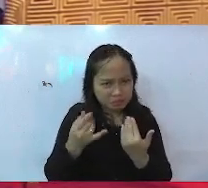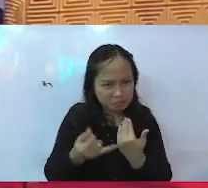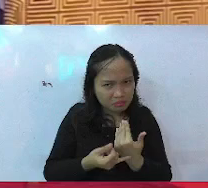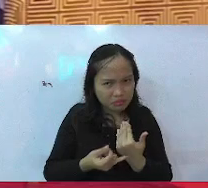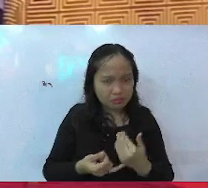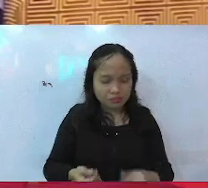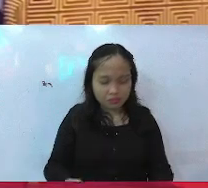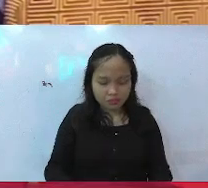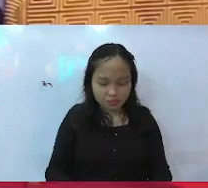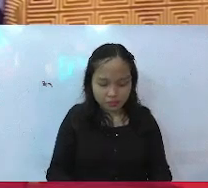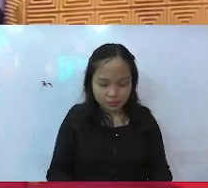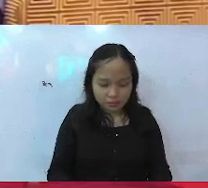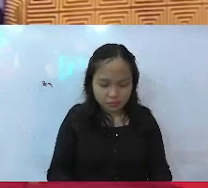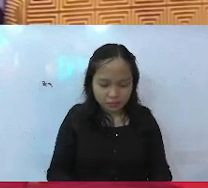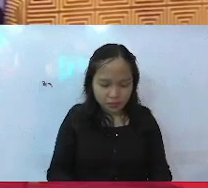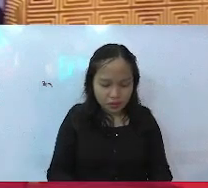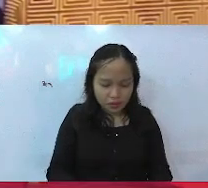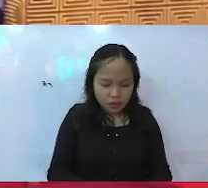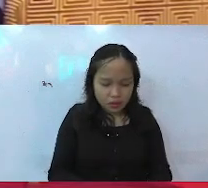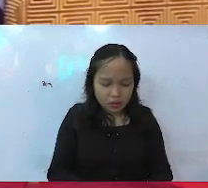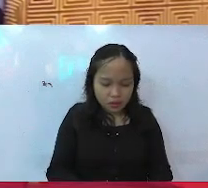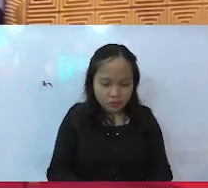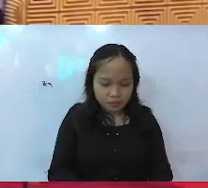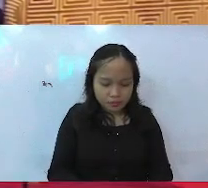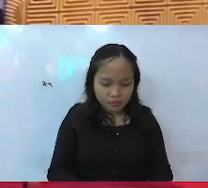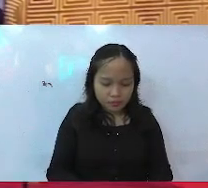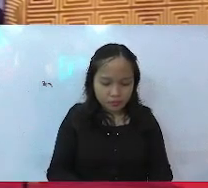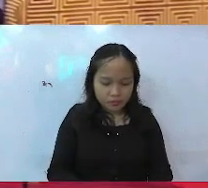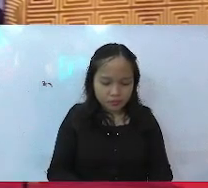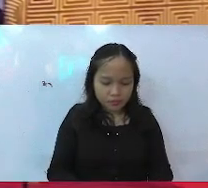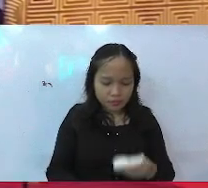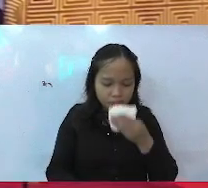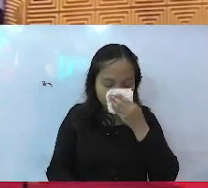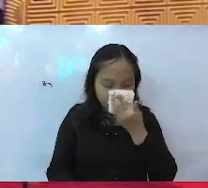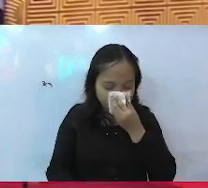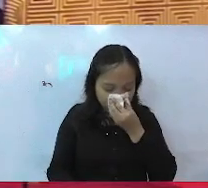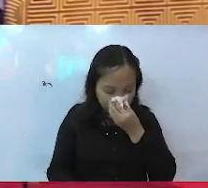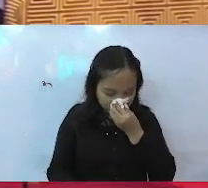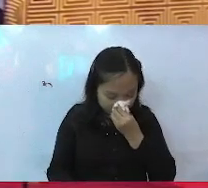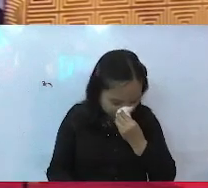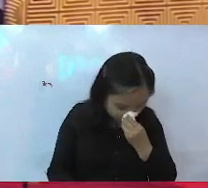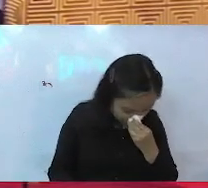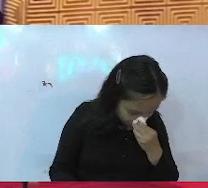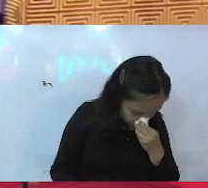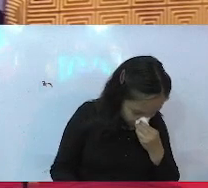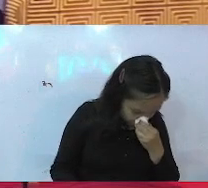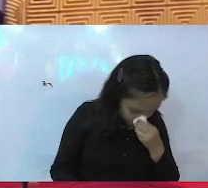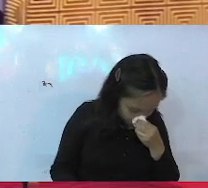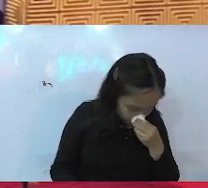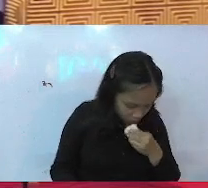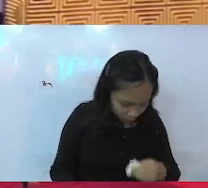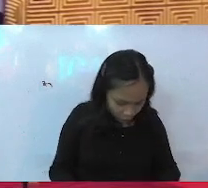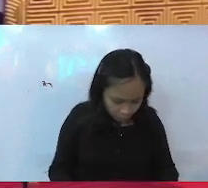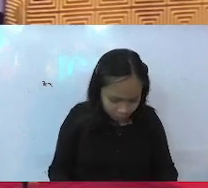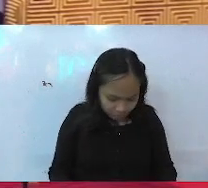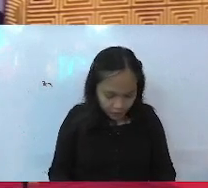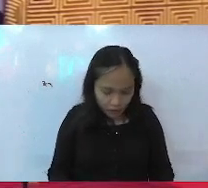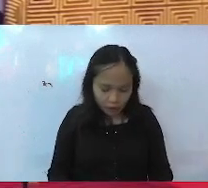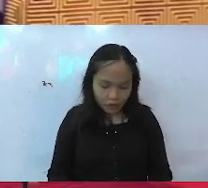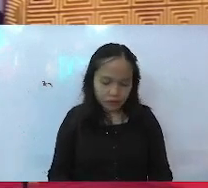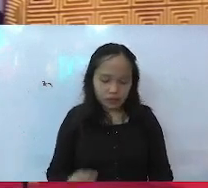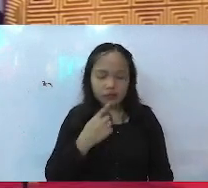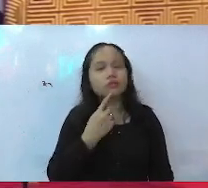Ah sige nga paano pag ginamitan na kayo ng ganyan kaya niyong mag-stand up Pero nahihirapan kayong mag-stand up tandaan niyo dalawa